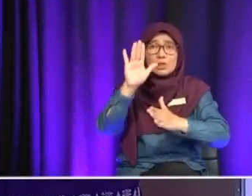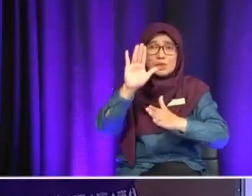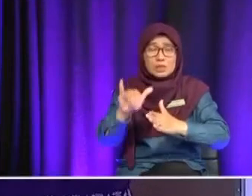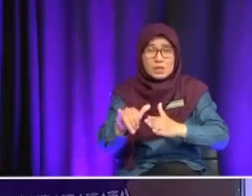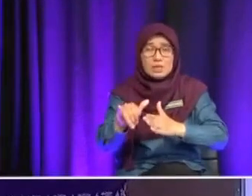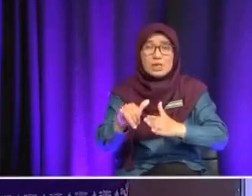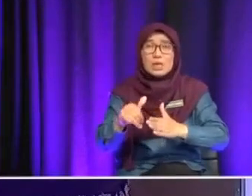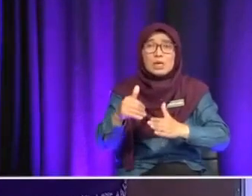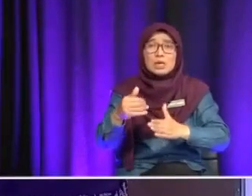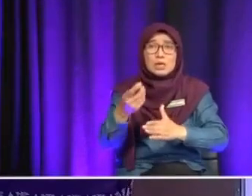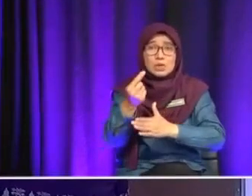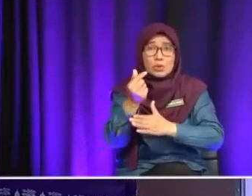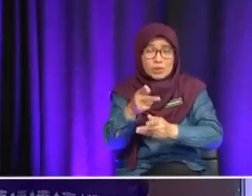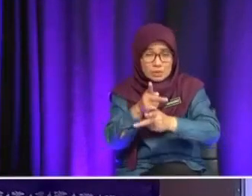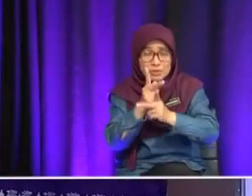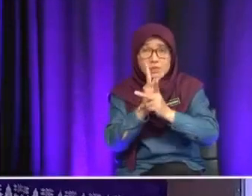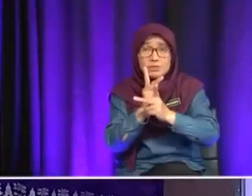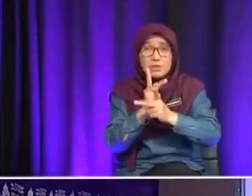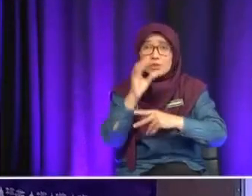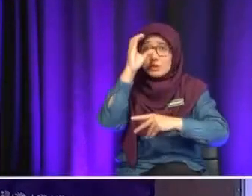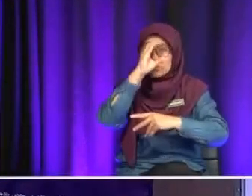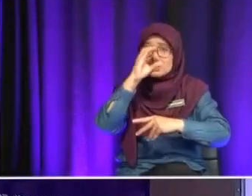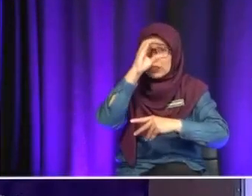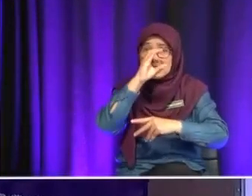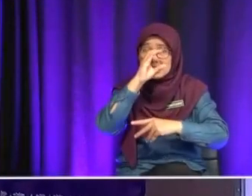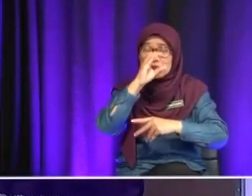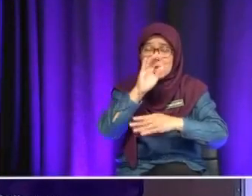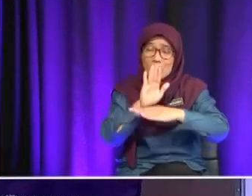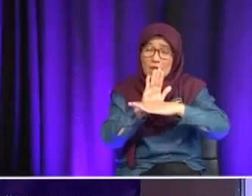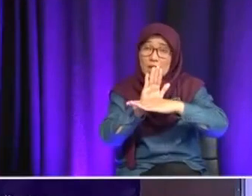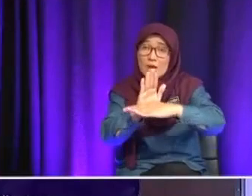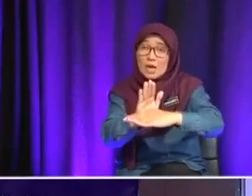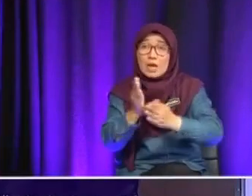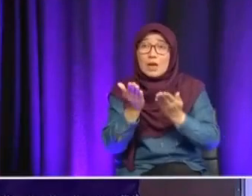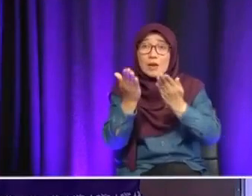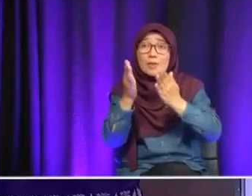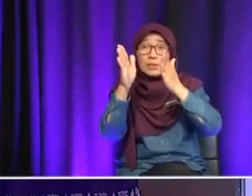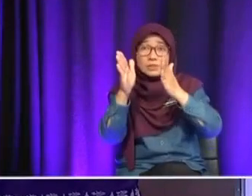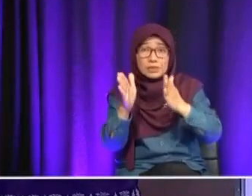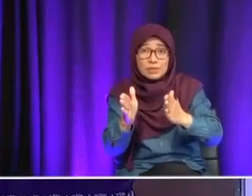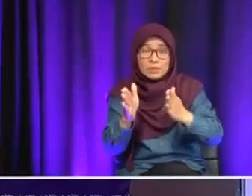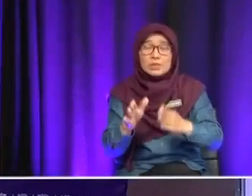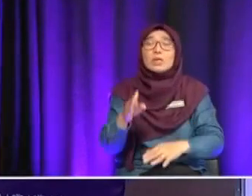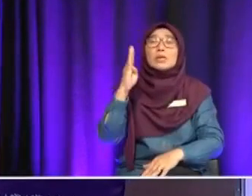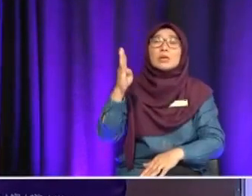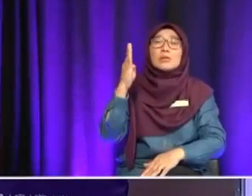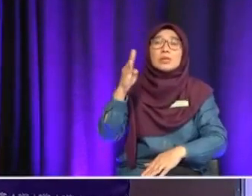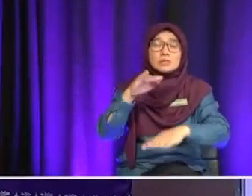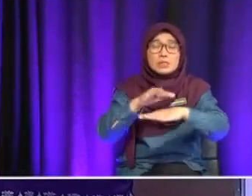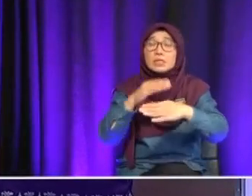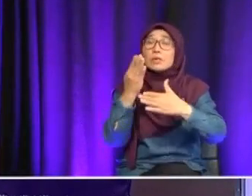untuk mencari penjamin yang kita panggil. Biasanya kalau di pinjaman di bank-bank dia memerlukan penjamin ini